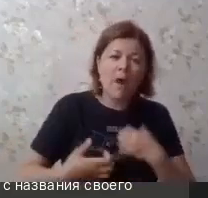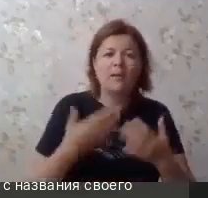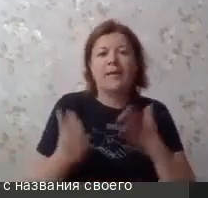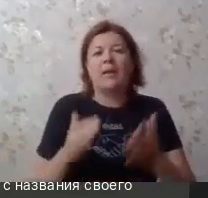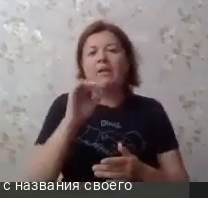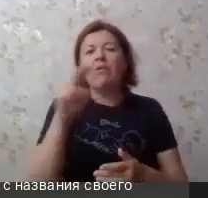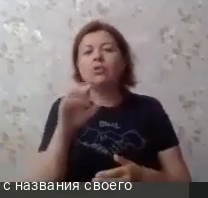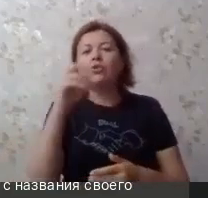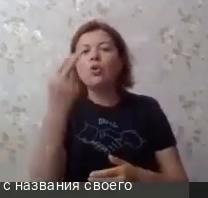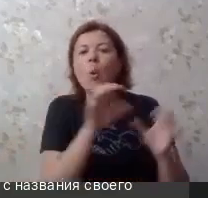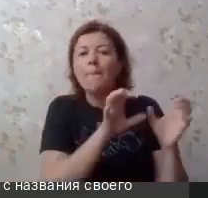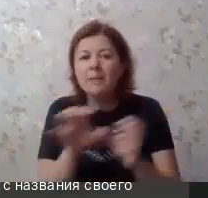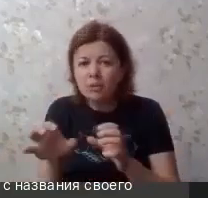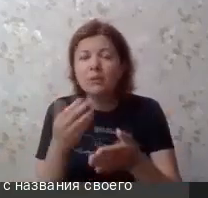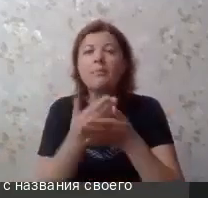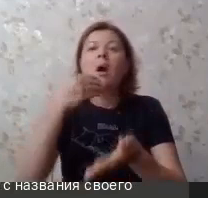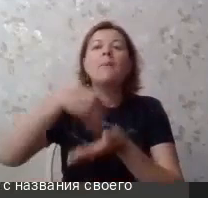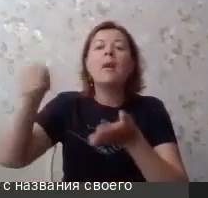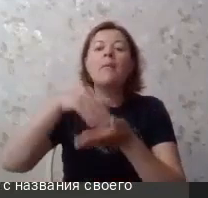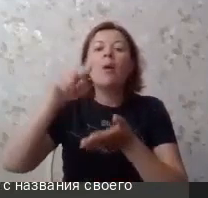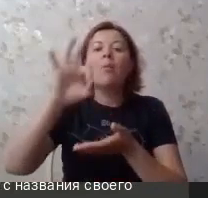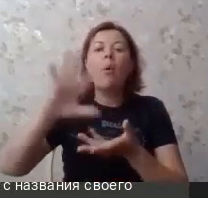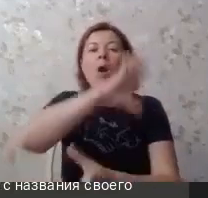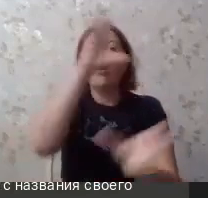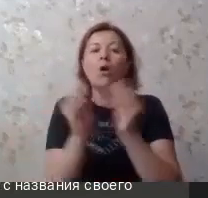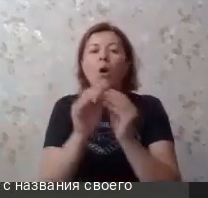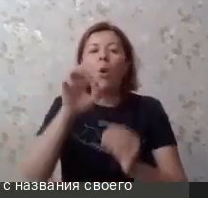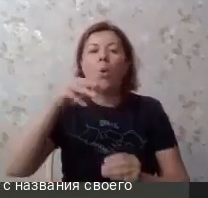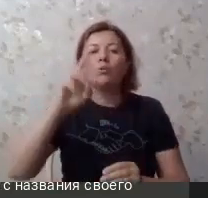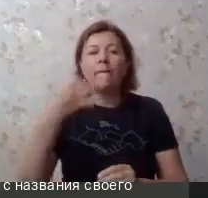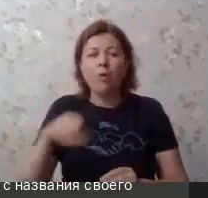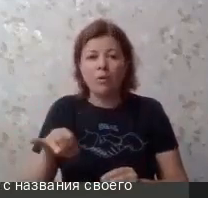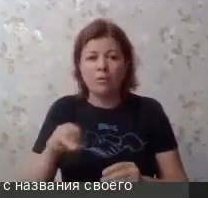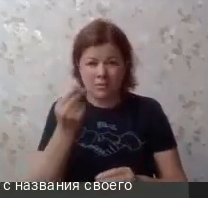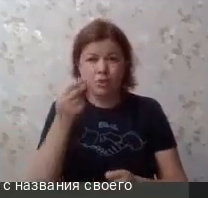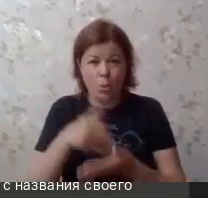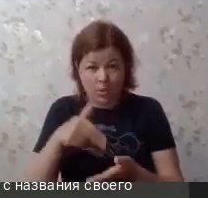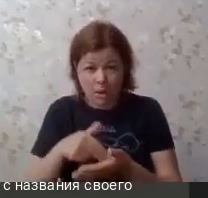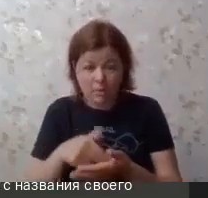их по закупочной оптовой цене, соответственно, фонду они